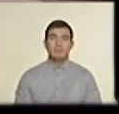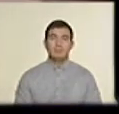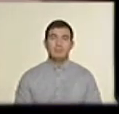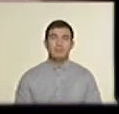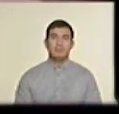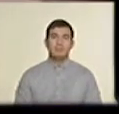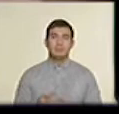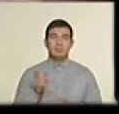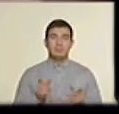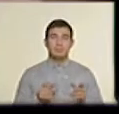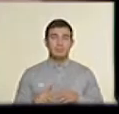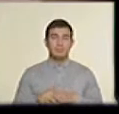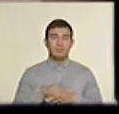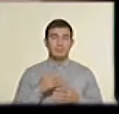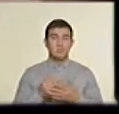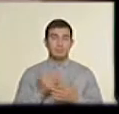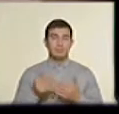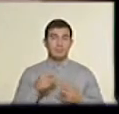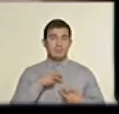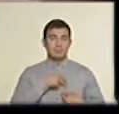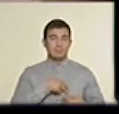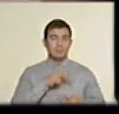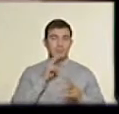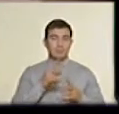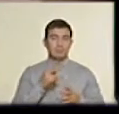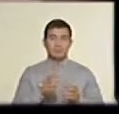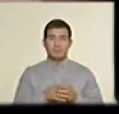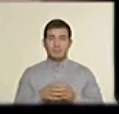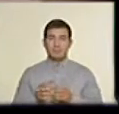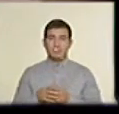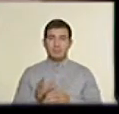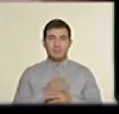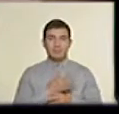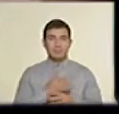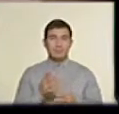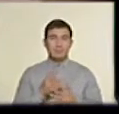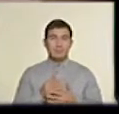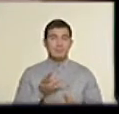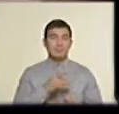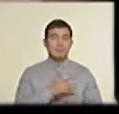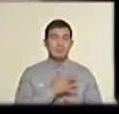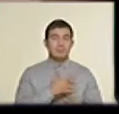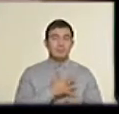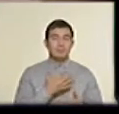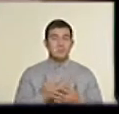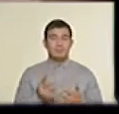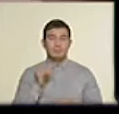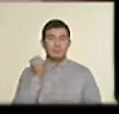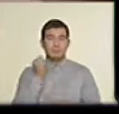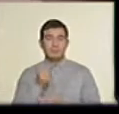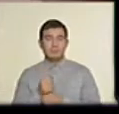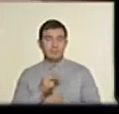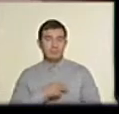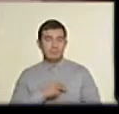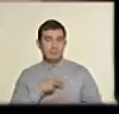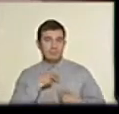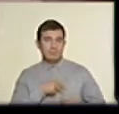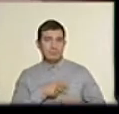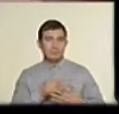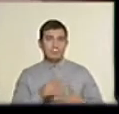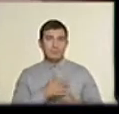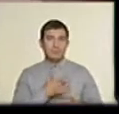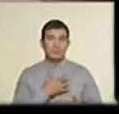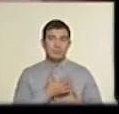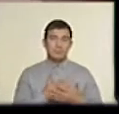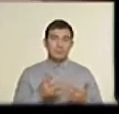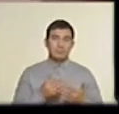Aholiga xizmat ko'rsatish sohalari ikkita guruhga bo'linadi. Ya'ni ehtiyojiy xizmat hamda ish xizmatiga. Ehtiyojiy xizmatga